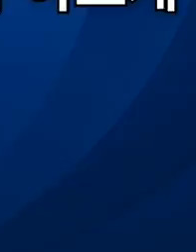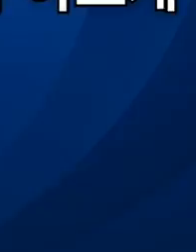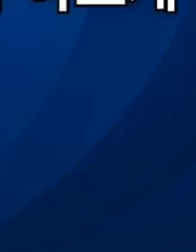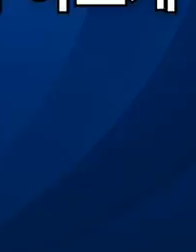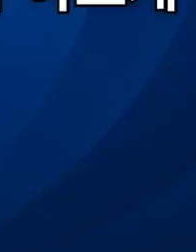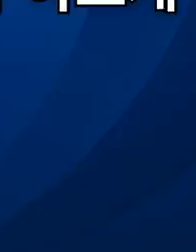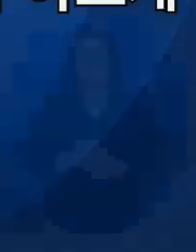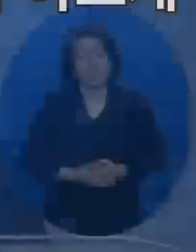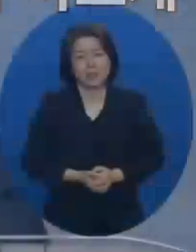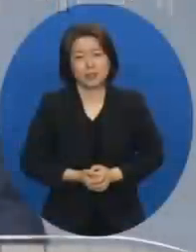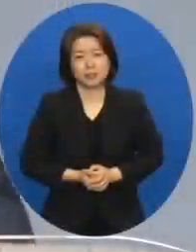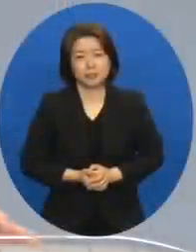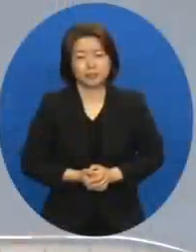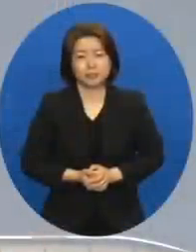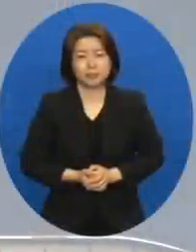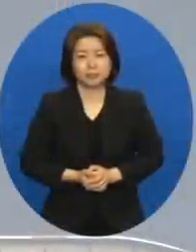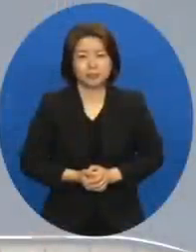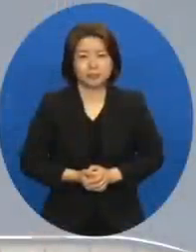것이었습니다